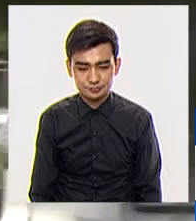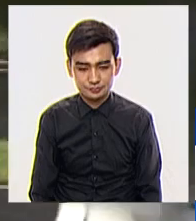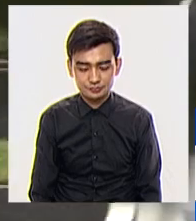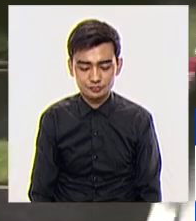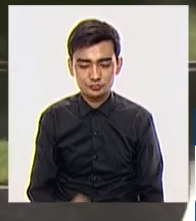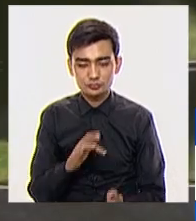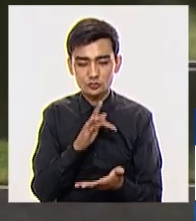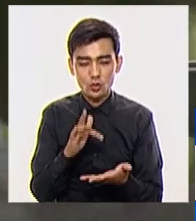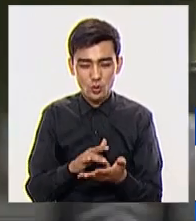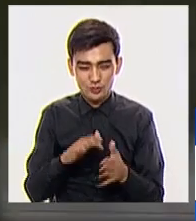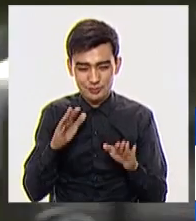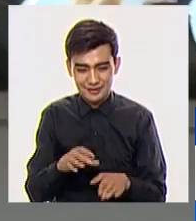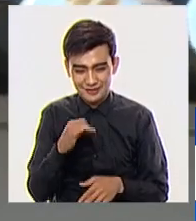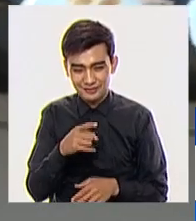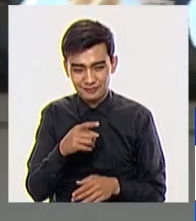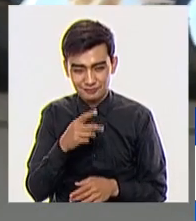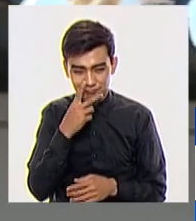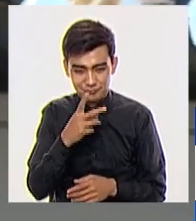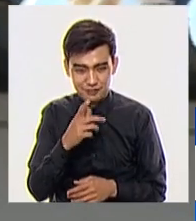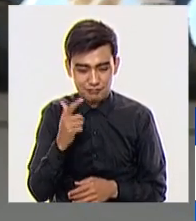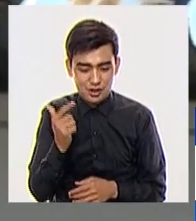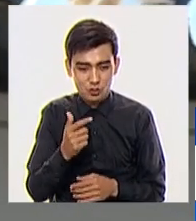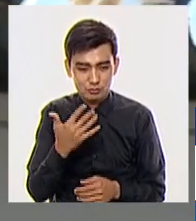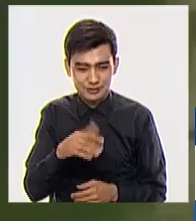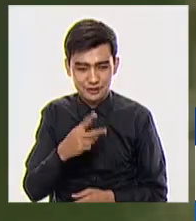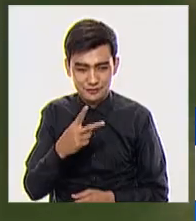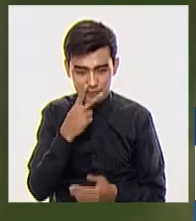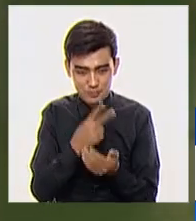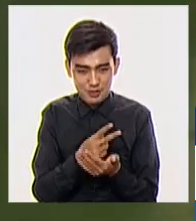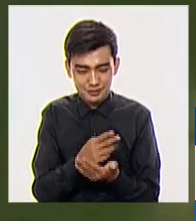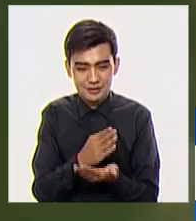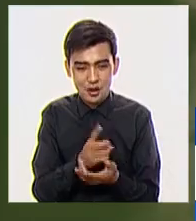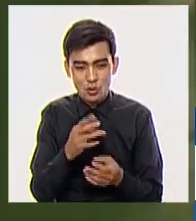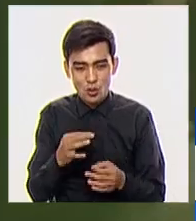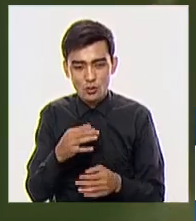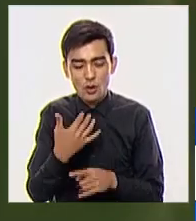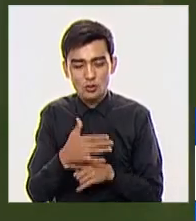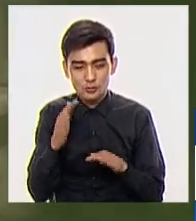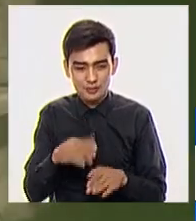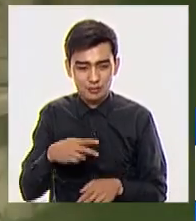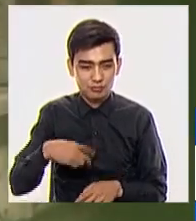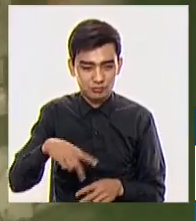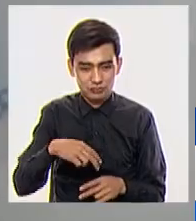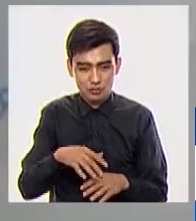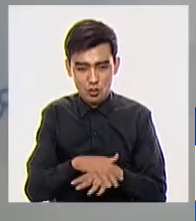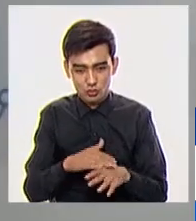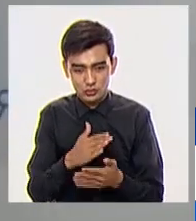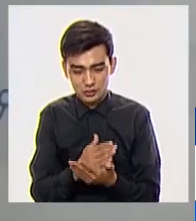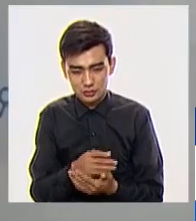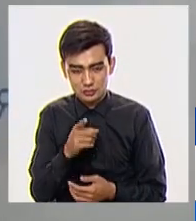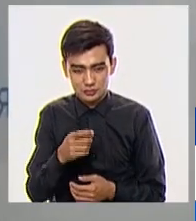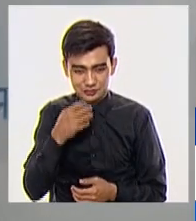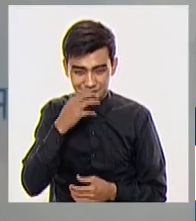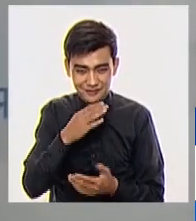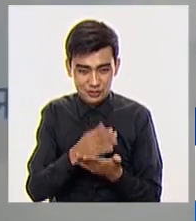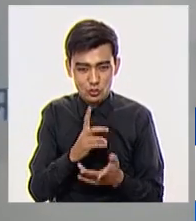Қала орталығында мына бір термометр бағаны түс ауа 52 градусты көрсетіп тұр. Бірақ көшеде әрлі-берлі жүрген халық антициклон